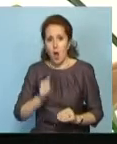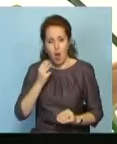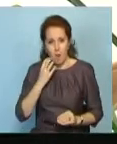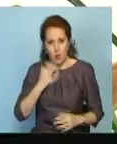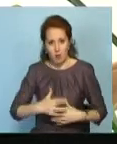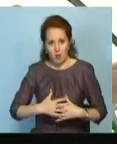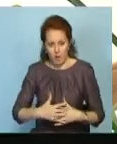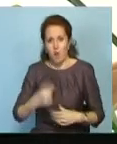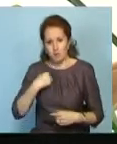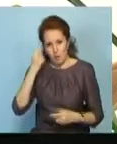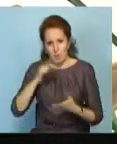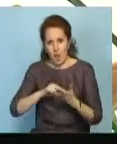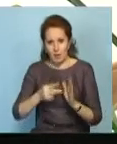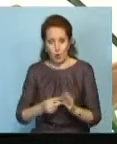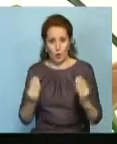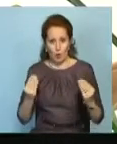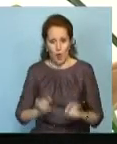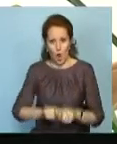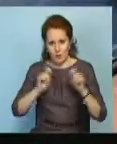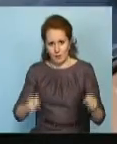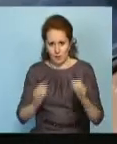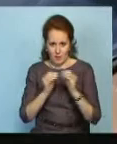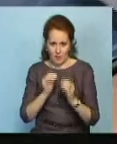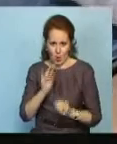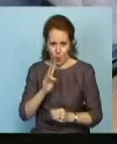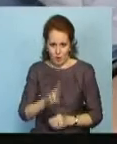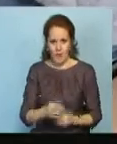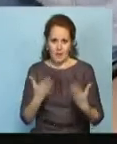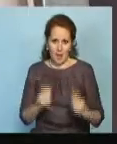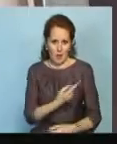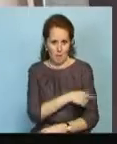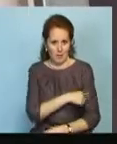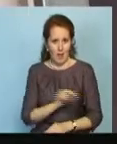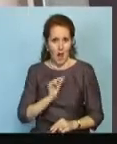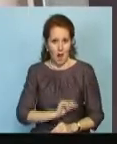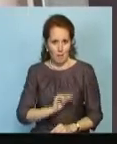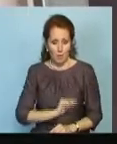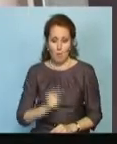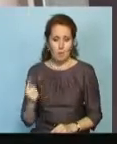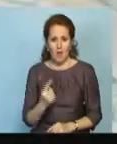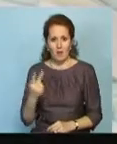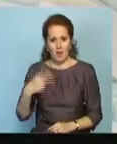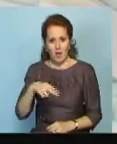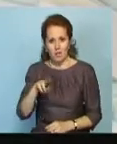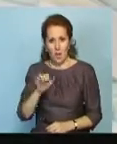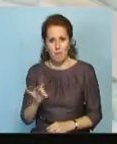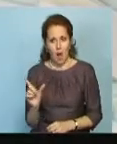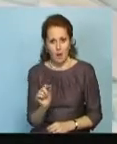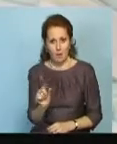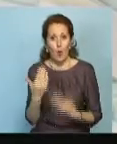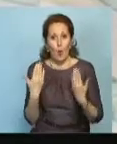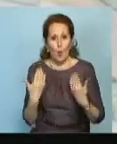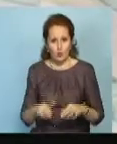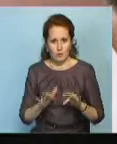мы планируем День медицинского работника 10 июня. Первые 20 пар уже проходят подготовку в центре. Всего в очереди